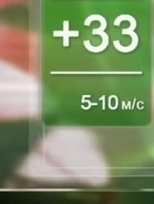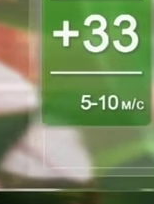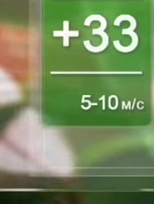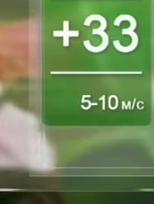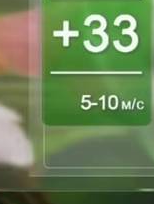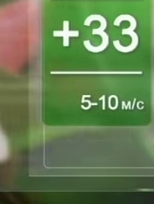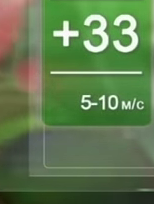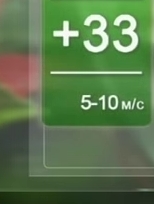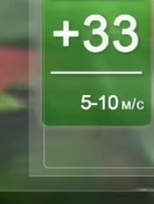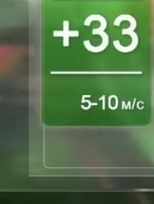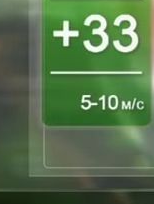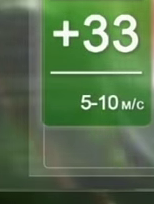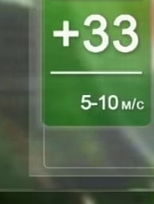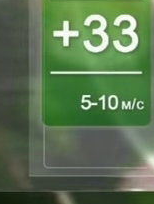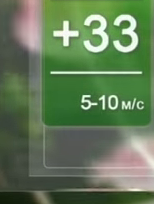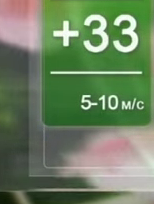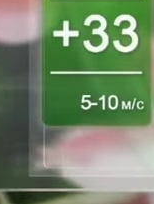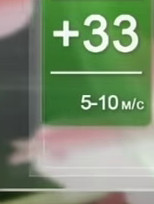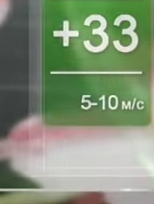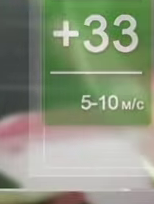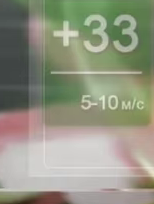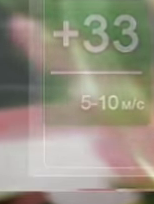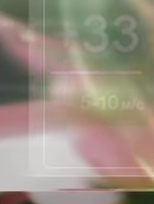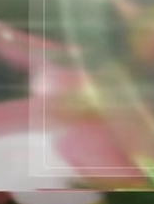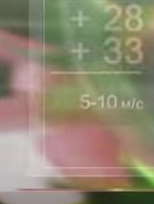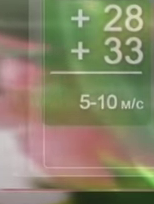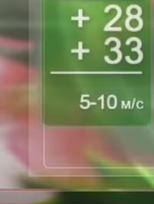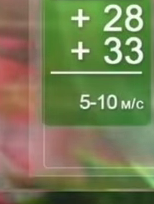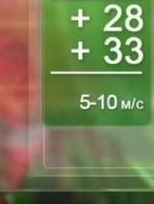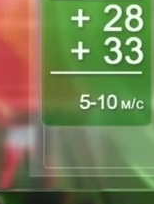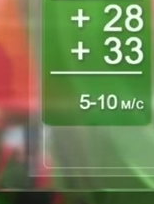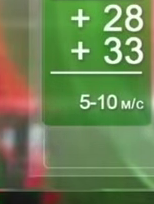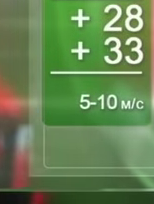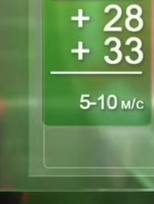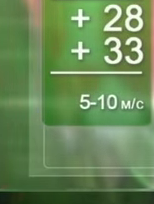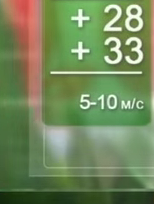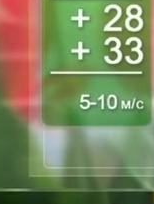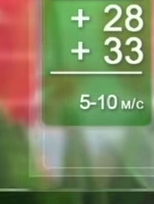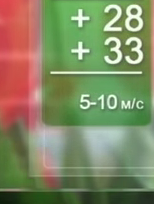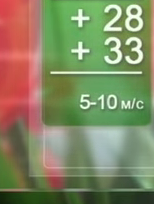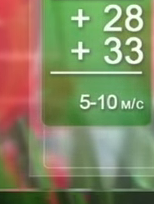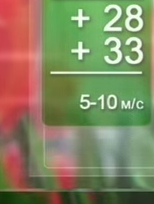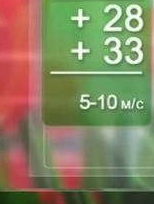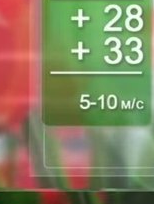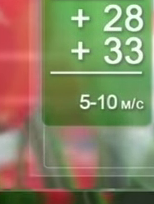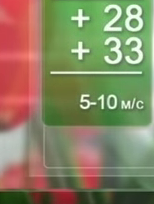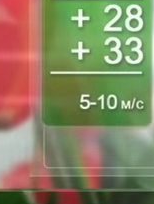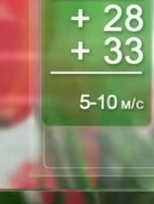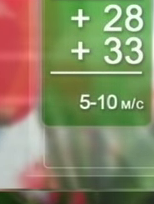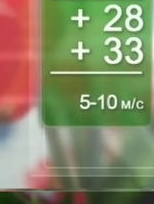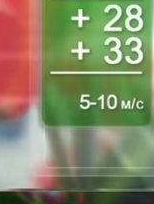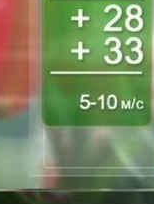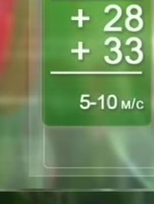в день стовпчики термометрів покажуть 33-35 градусів. У наступні три доби можливі опади. В день 26 липня